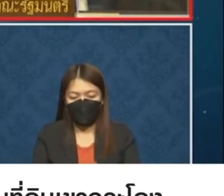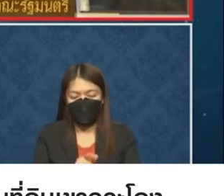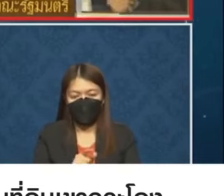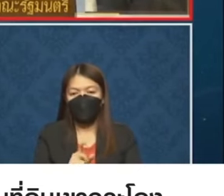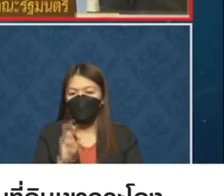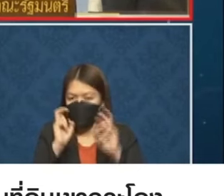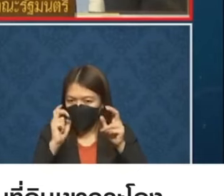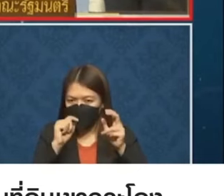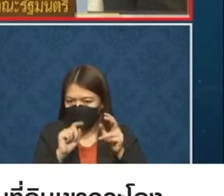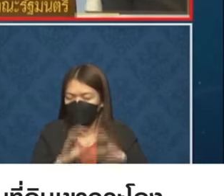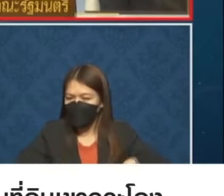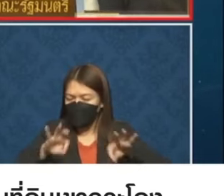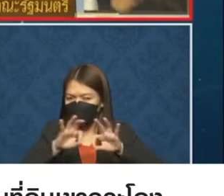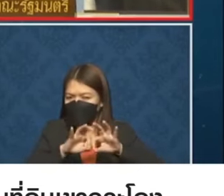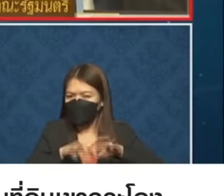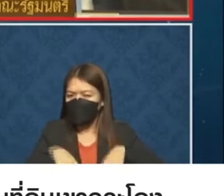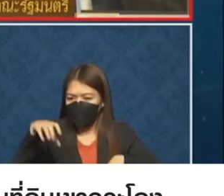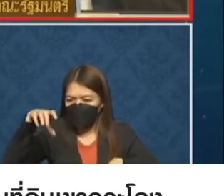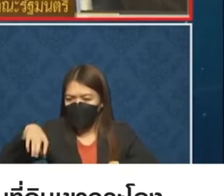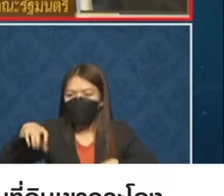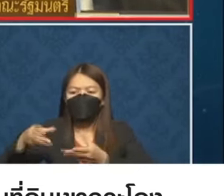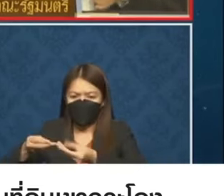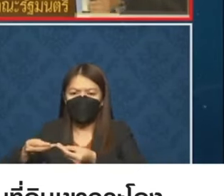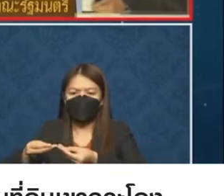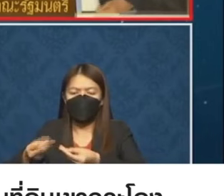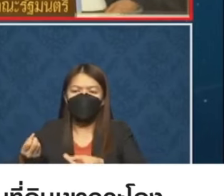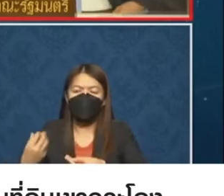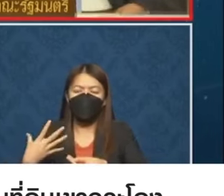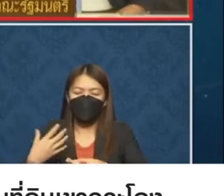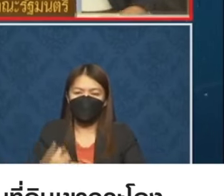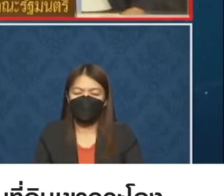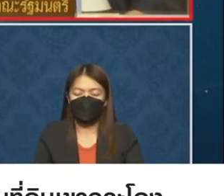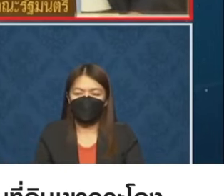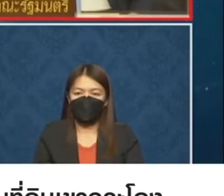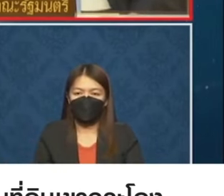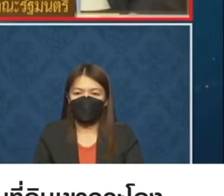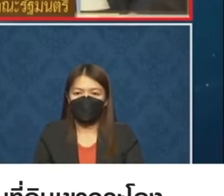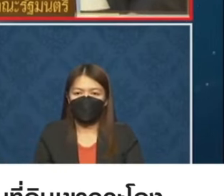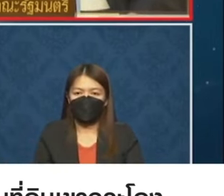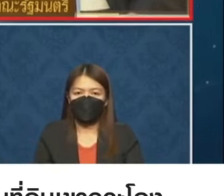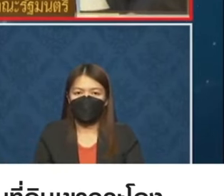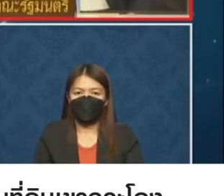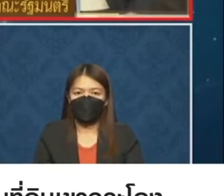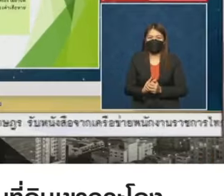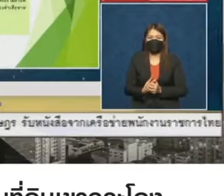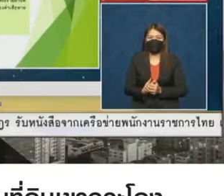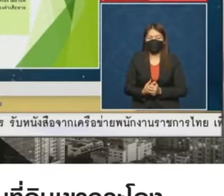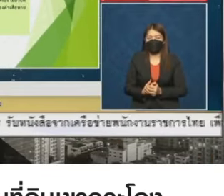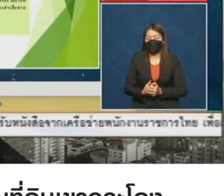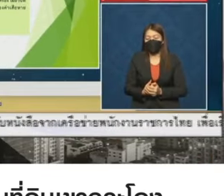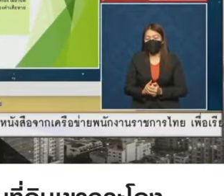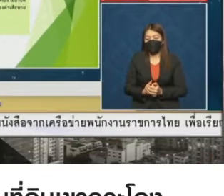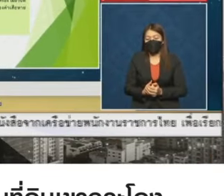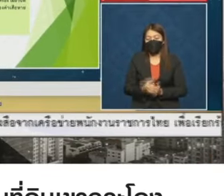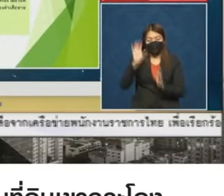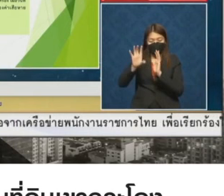จงนี่ก็เพราะว่าคุณทวีสอดส่องนะฮะได้มีการอภิปรายประเด็นนี้เลยครับเรื่องที่ดินเขากระโดงในสภ